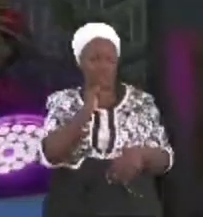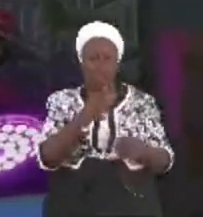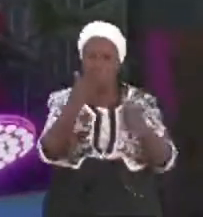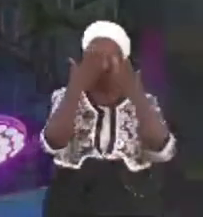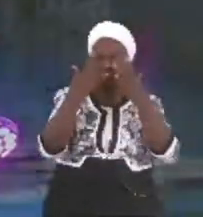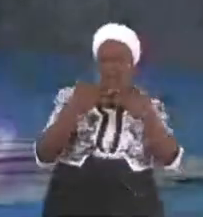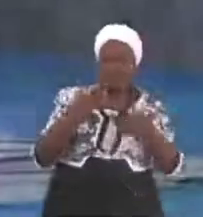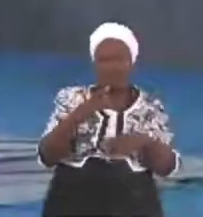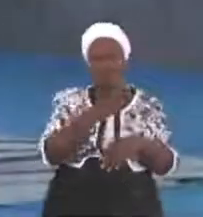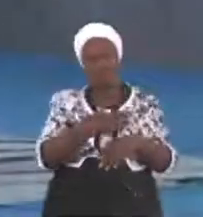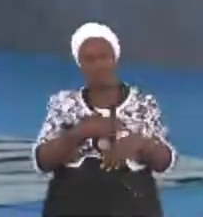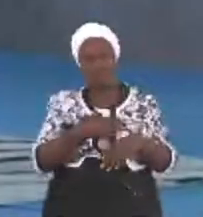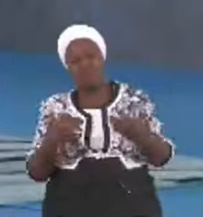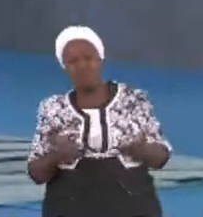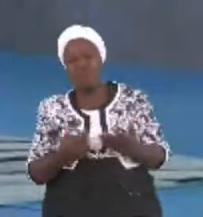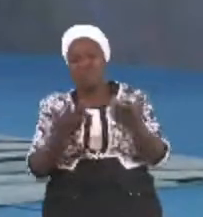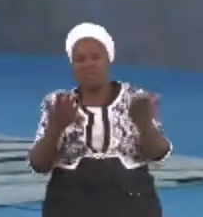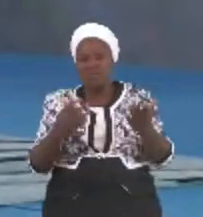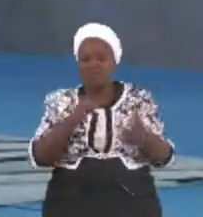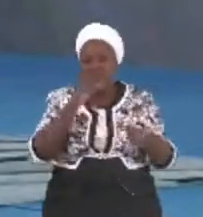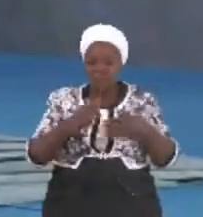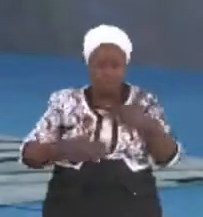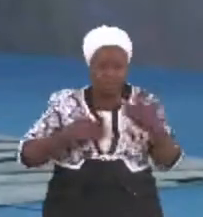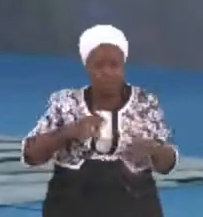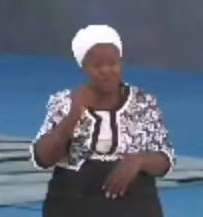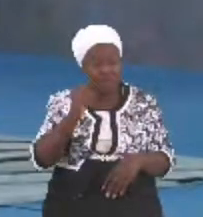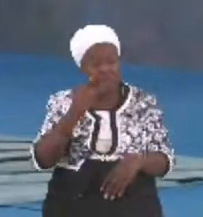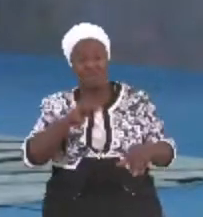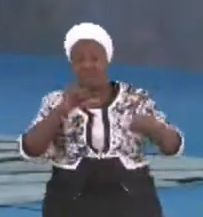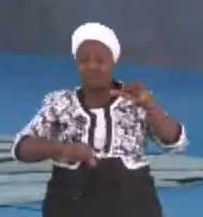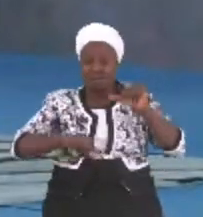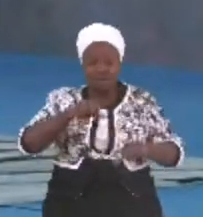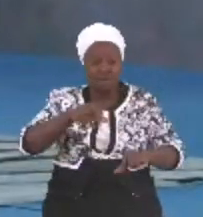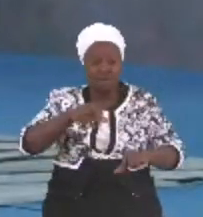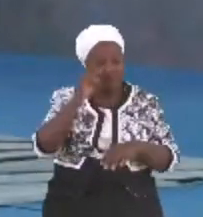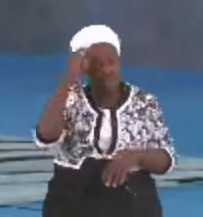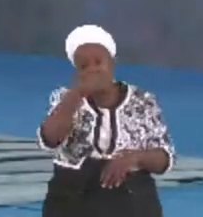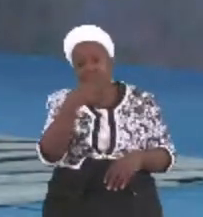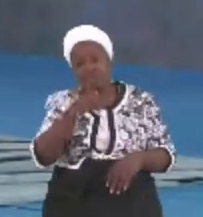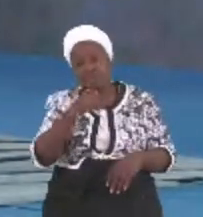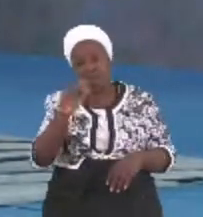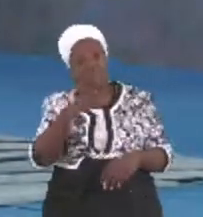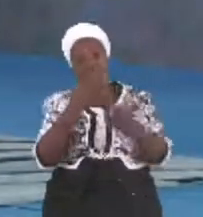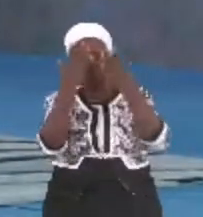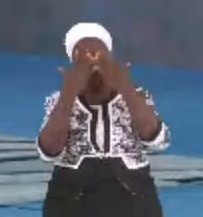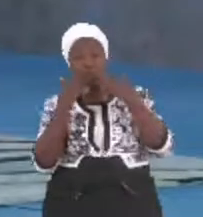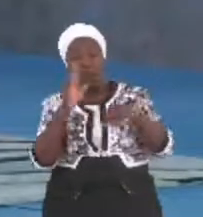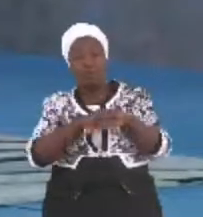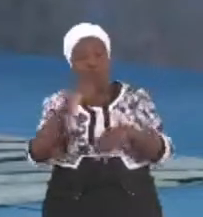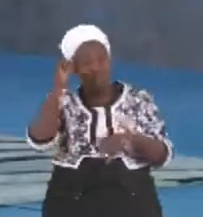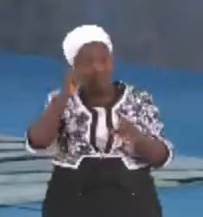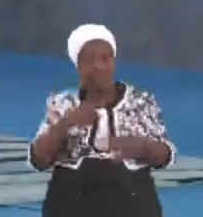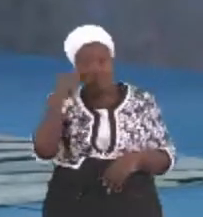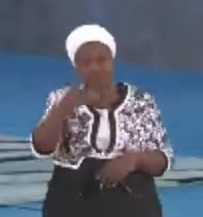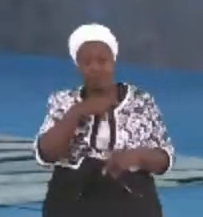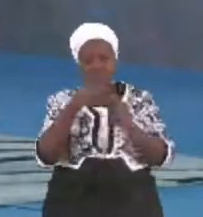sombre, attristé, vous verrez le doute sur son visage. Vous pourrez voir la tristesse sur son visage quand il entend que Jésus